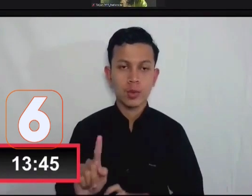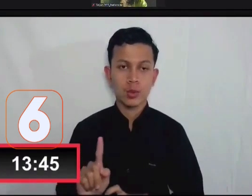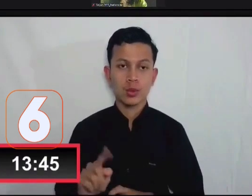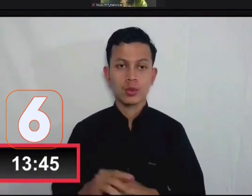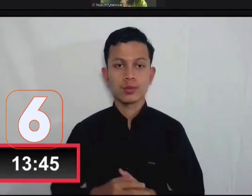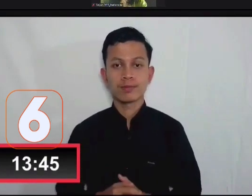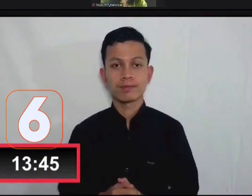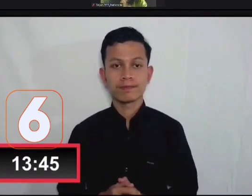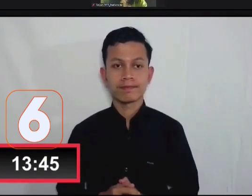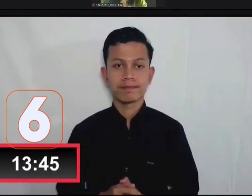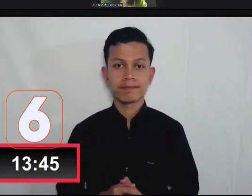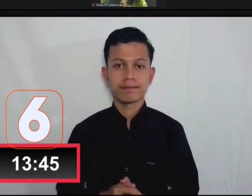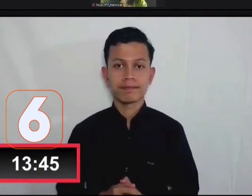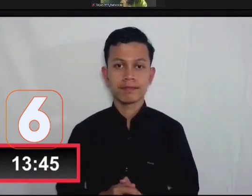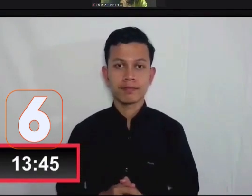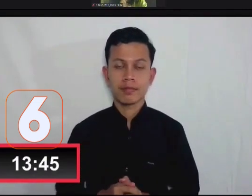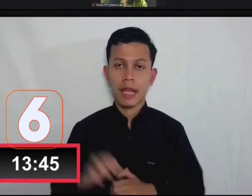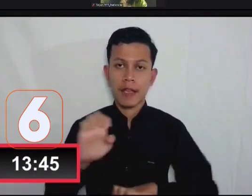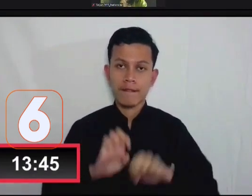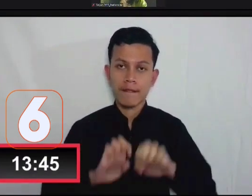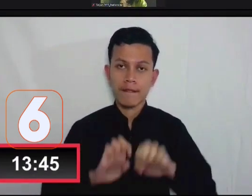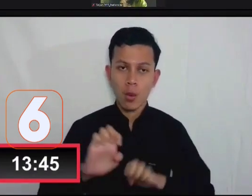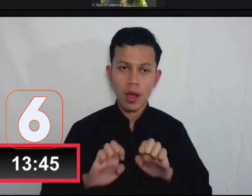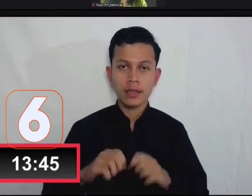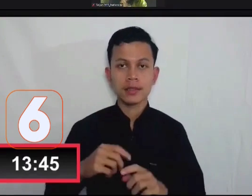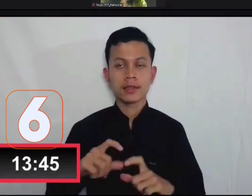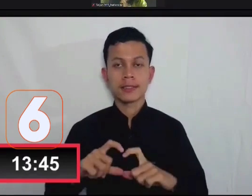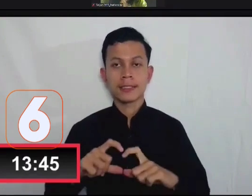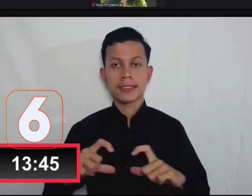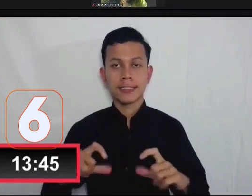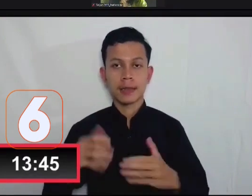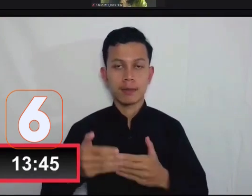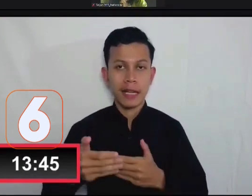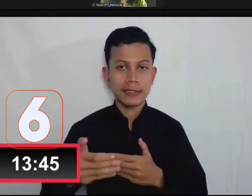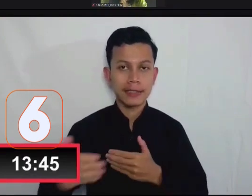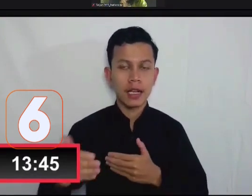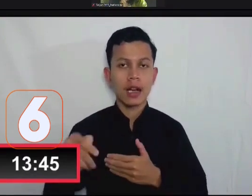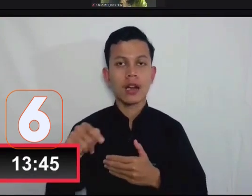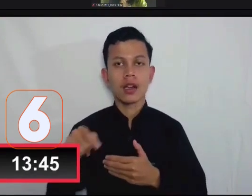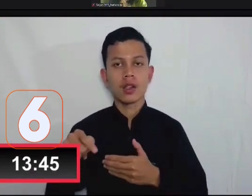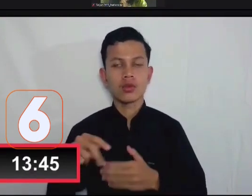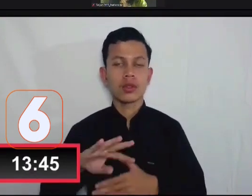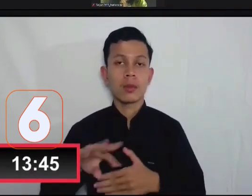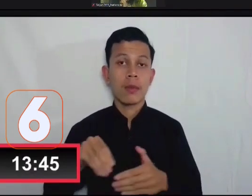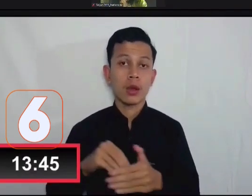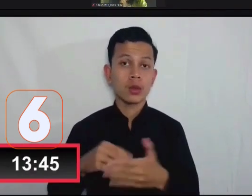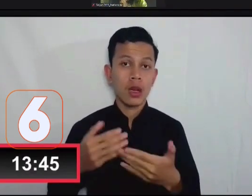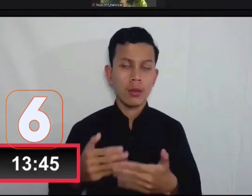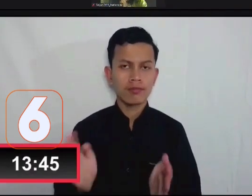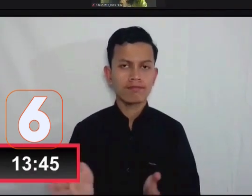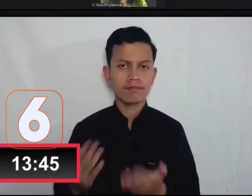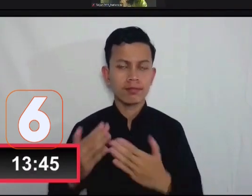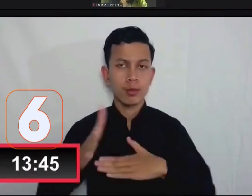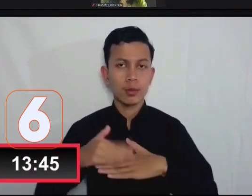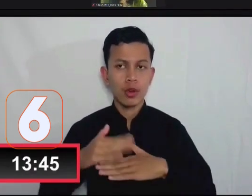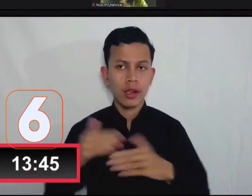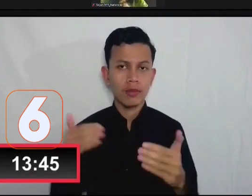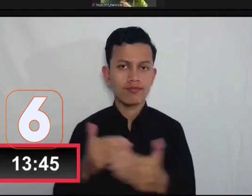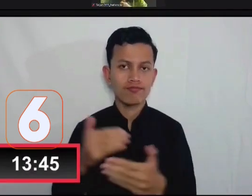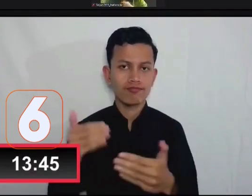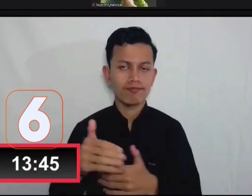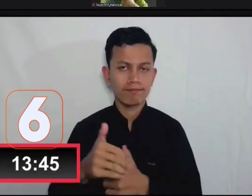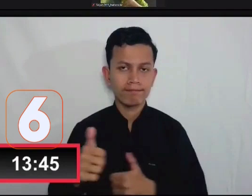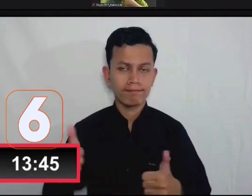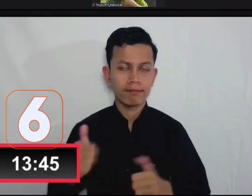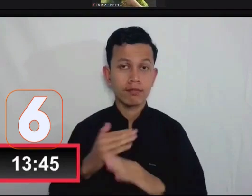bahwa mekanisme evaluasi dalam proses perpanjangan masa berlaku SIM juga merupakan upaya untuk membangun budaya tertib lalu lintas sehingga dapat mencegah